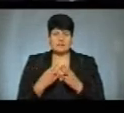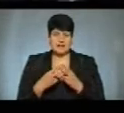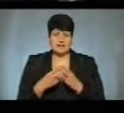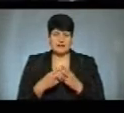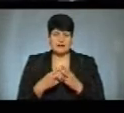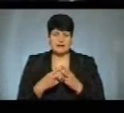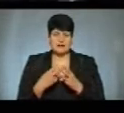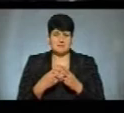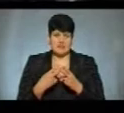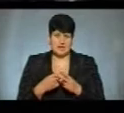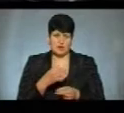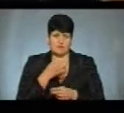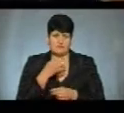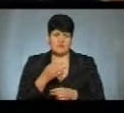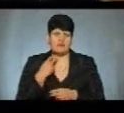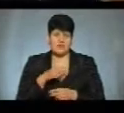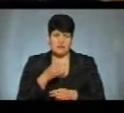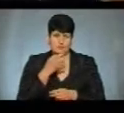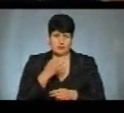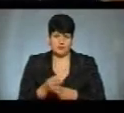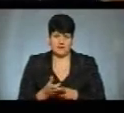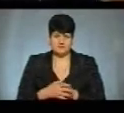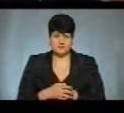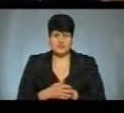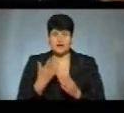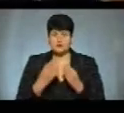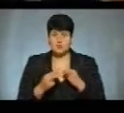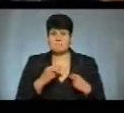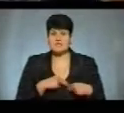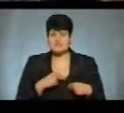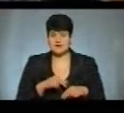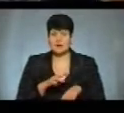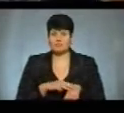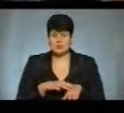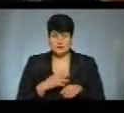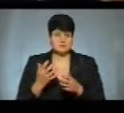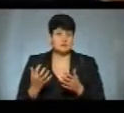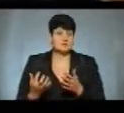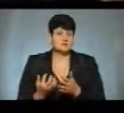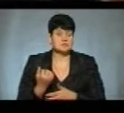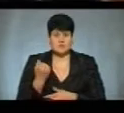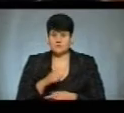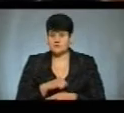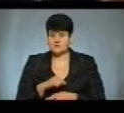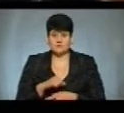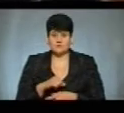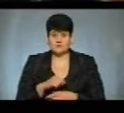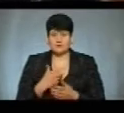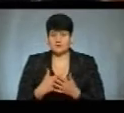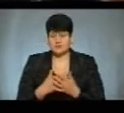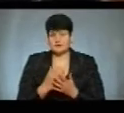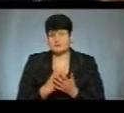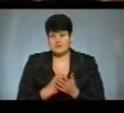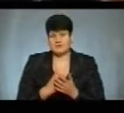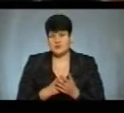відповідальності згідно чинного законодавства. У разі, якщо працівники поліції виявлять у громадян зброю чи боєприпаси,